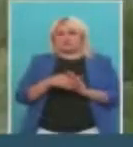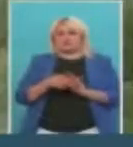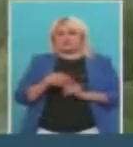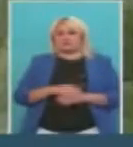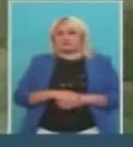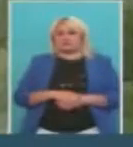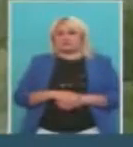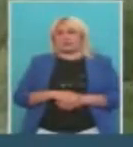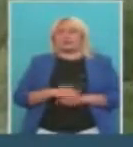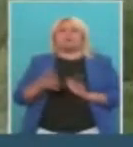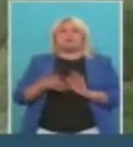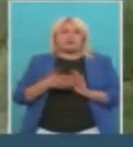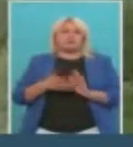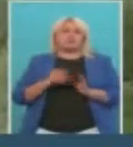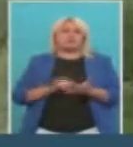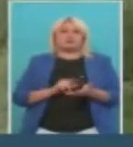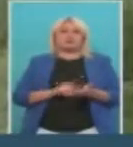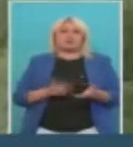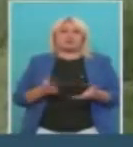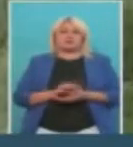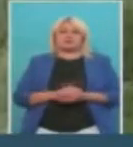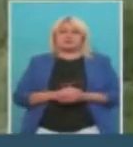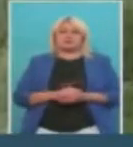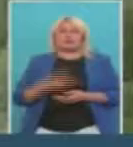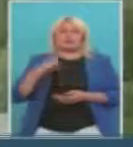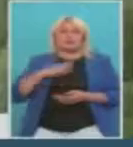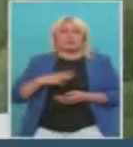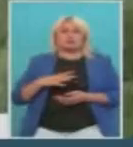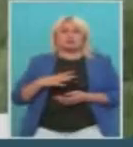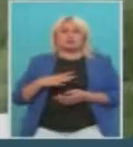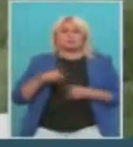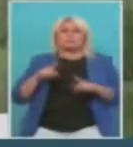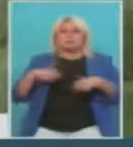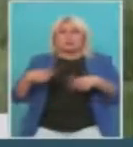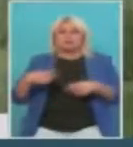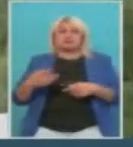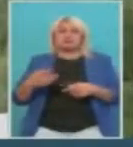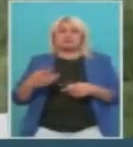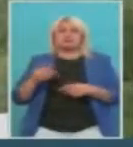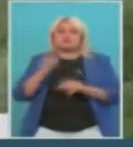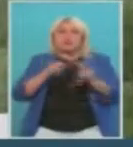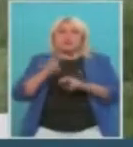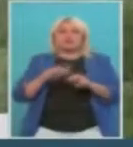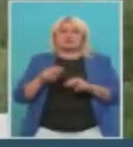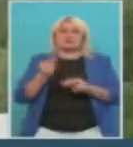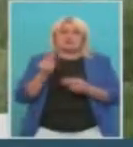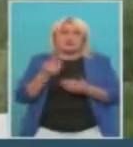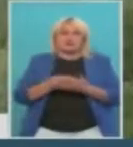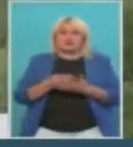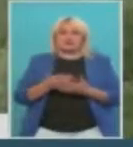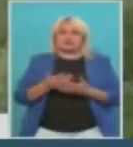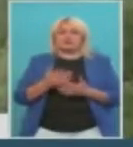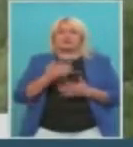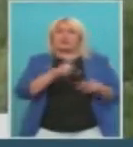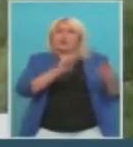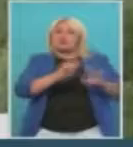коррупции. Не хватает пенсии, как говорится. Приходится бегать, изыскивать, как говорится, финансы. Ее